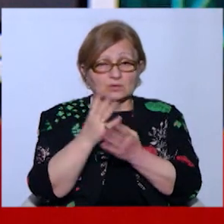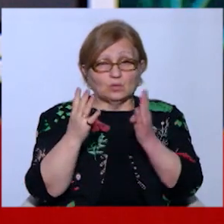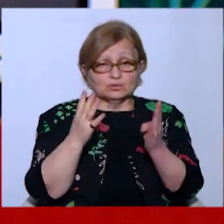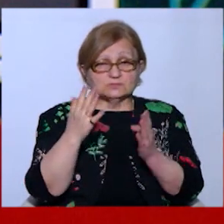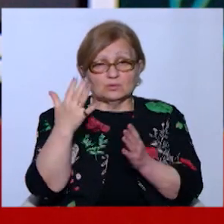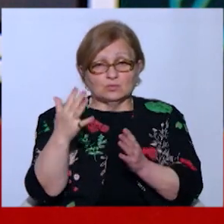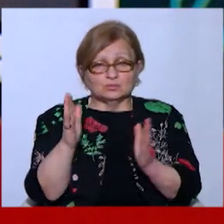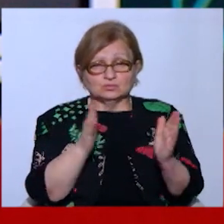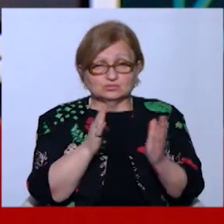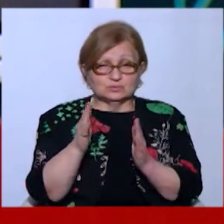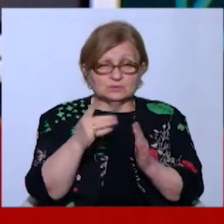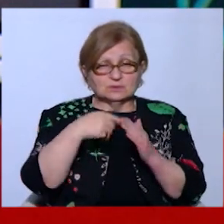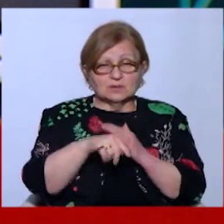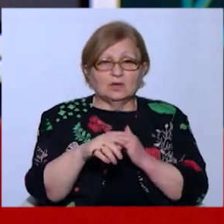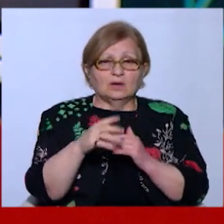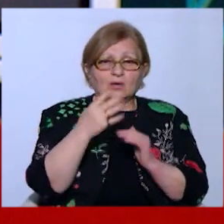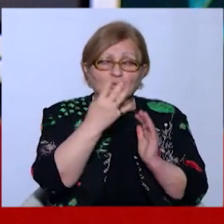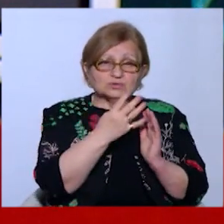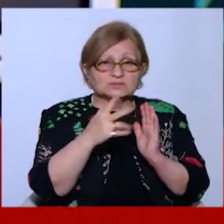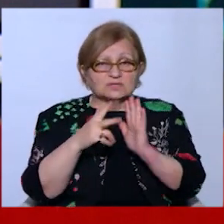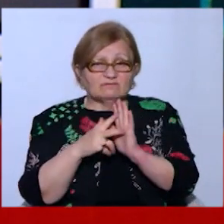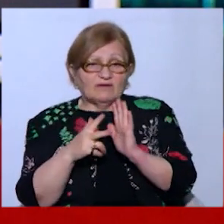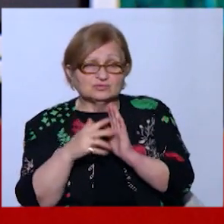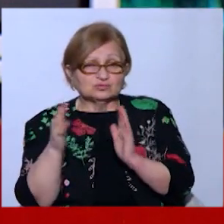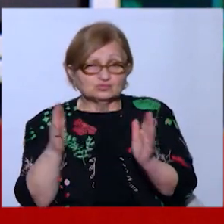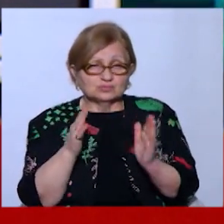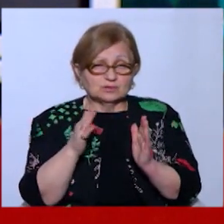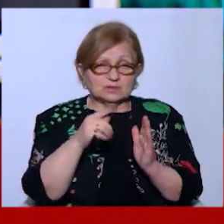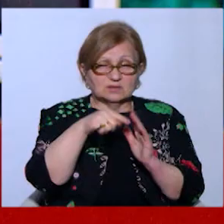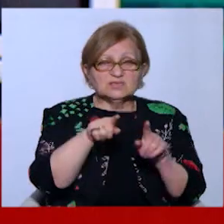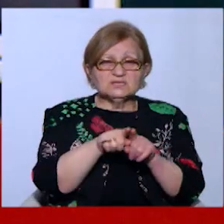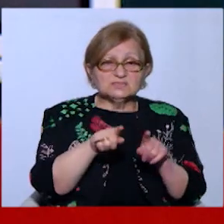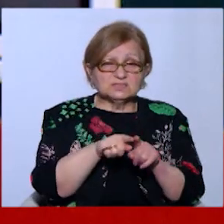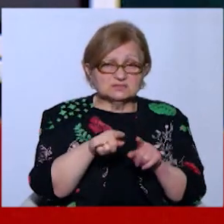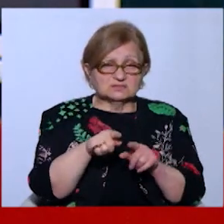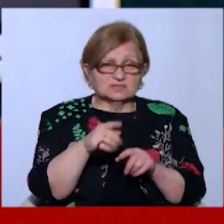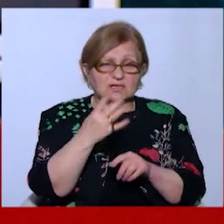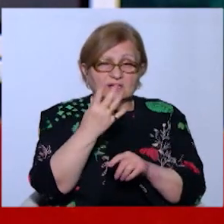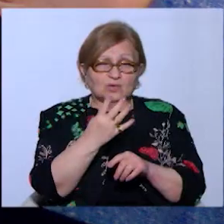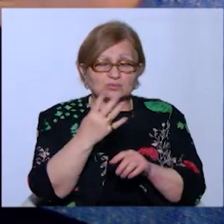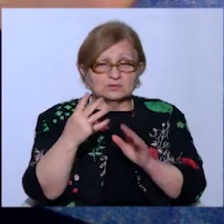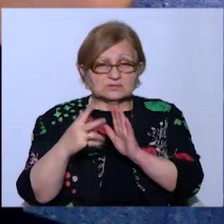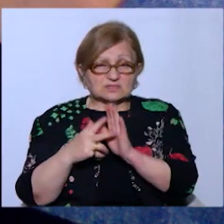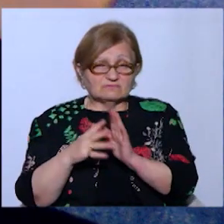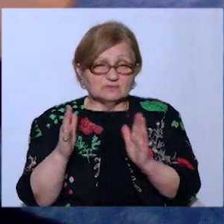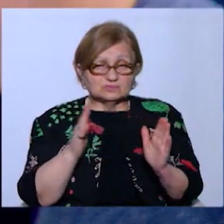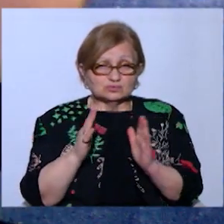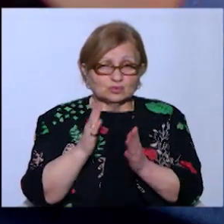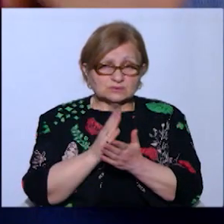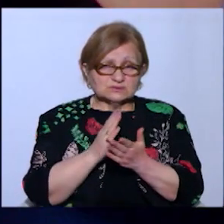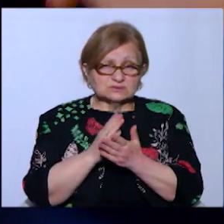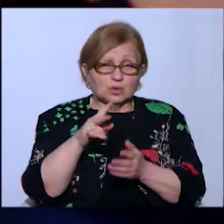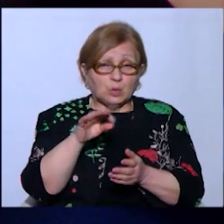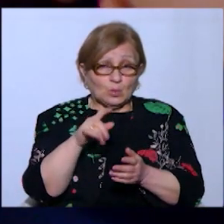რომ იგი არის 4-სა და 8 შორის, ხოლო ლოგარითმი 2-ის ფუძით ისეთი რიცხვიდან, რომელიც 4-სა და 8 შორის არის, ეს